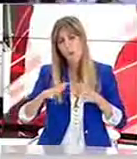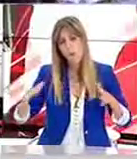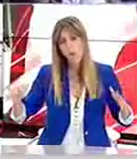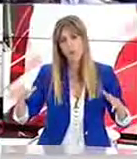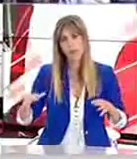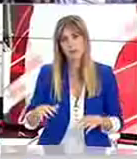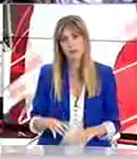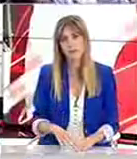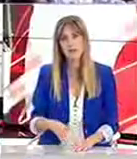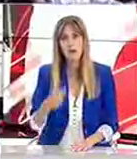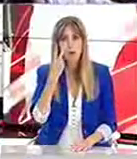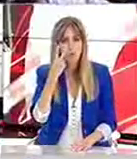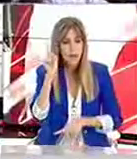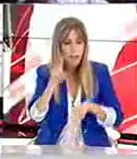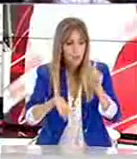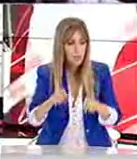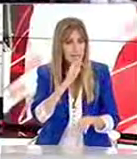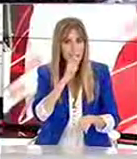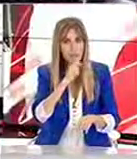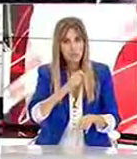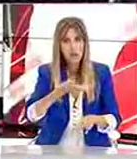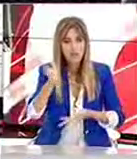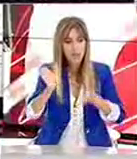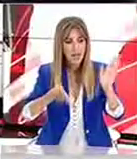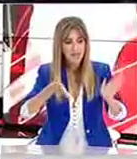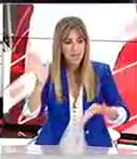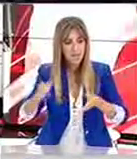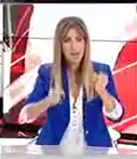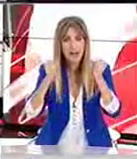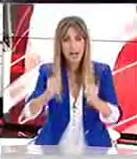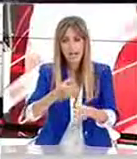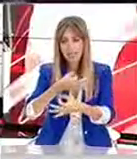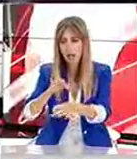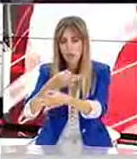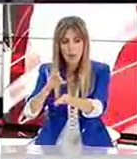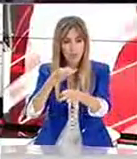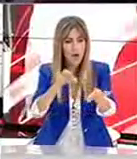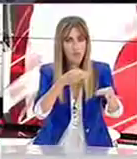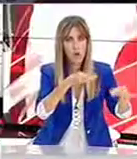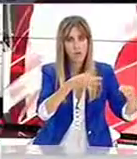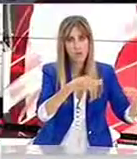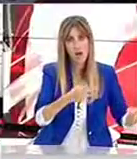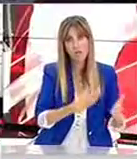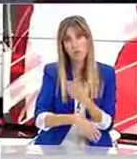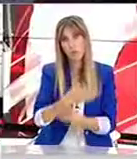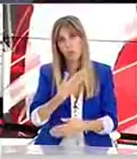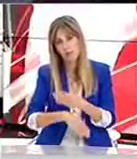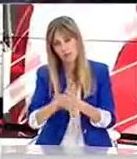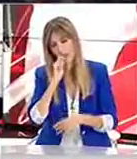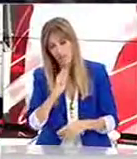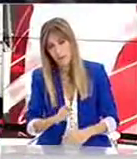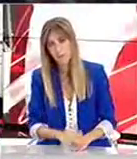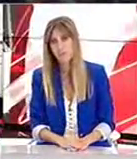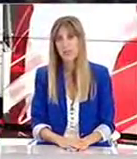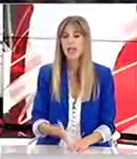ότι έχουν αδειάσει οι καρέκλες. Ένα τρίωρο, τα λέμε. Θα αναφερθώ λοιπόν στον αγροτικό κόσμο, για